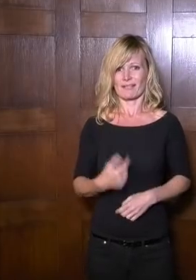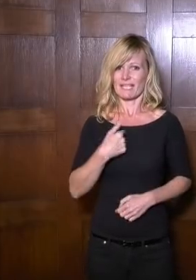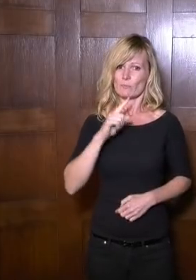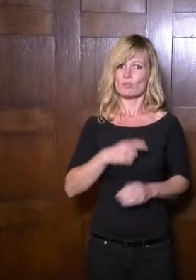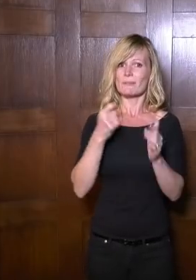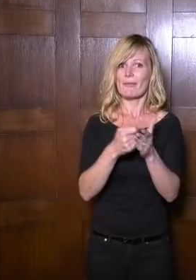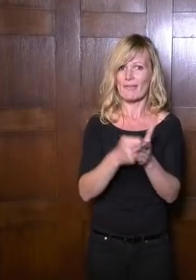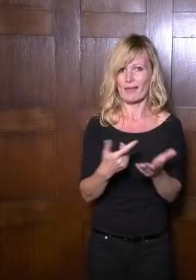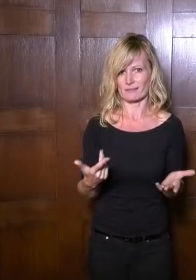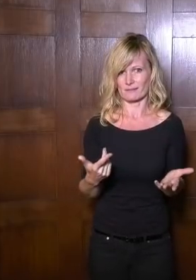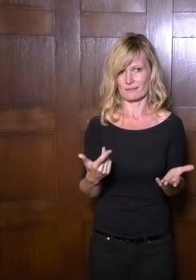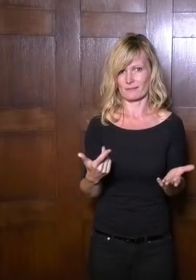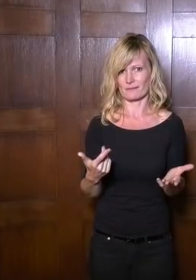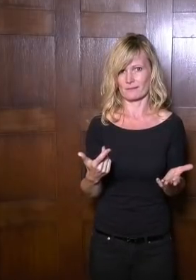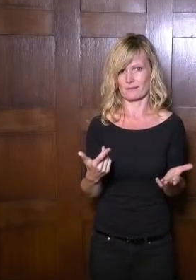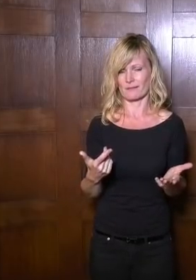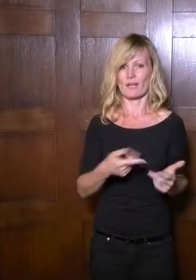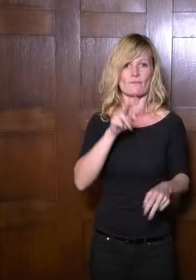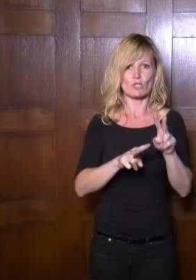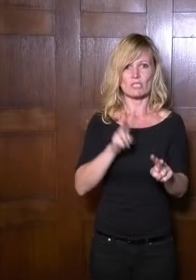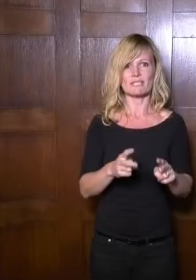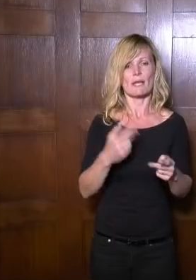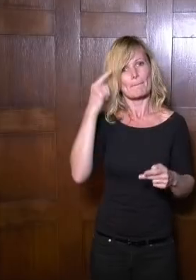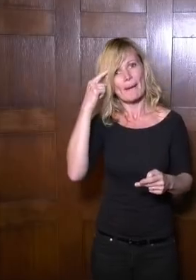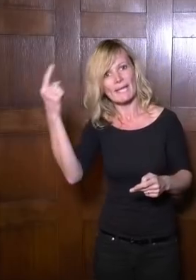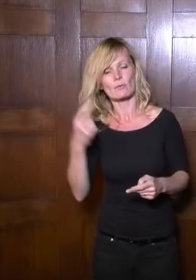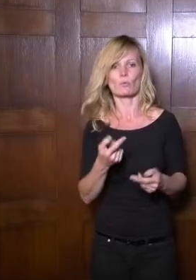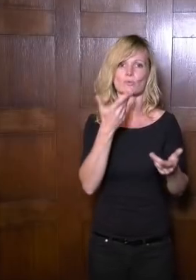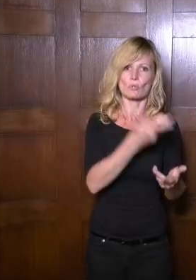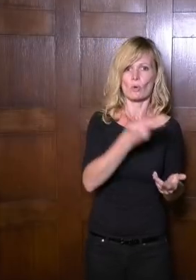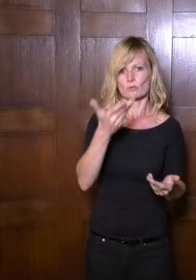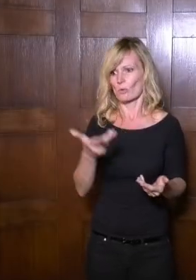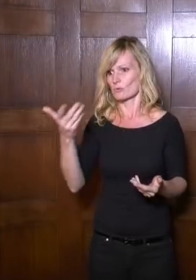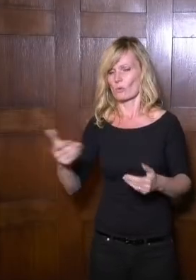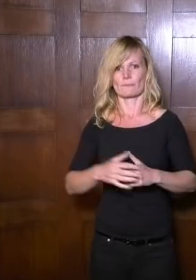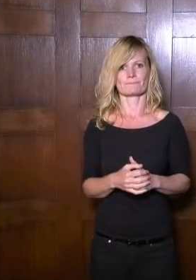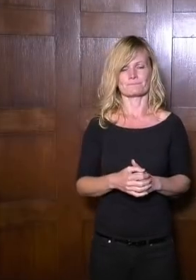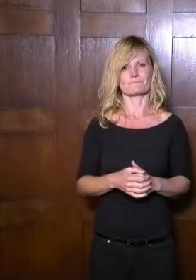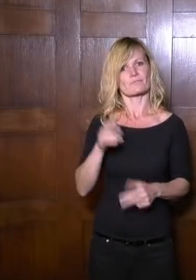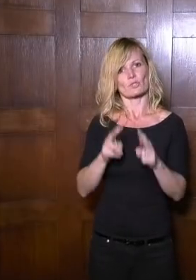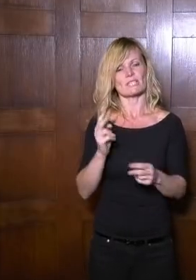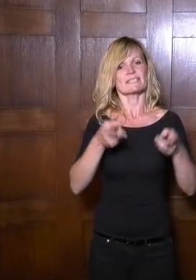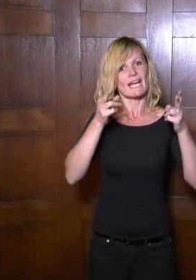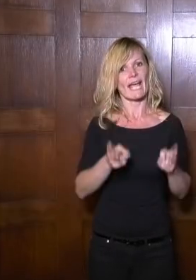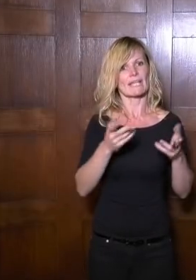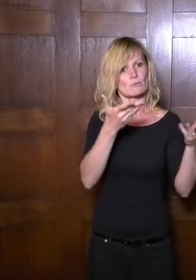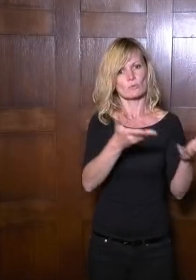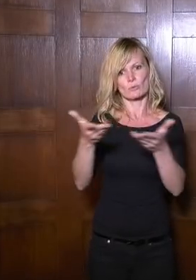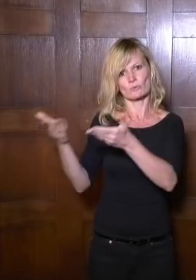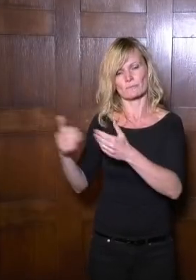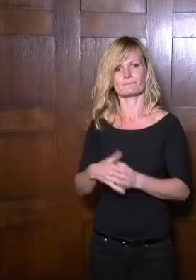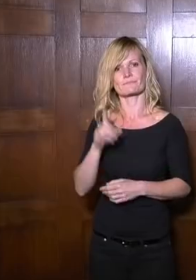was verschiedene Positionen sind, was verschiedene Rechtsgüter sind. Frau Meyer hat gerade gesagt, wir leben in einem Land der Freiheit,